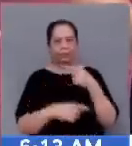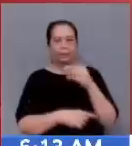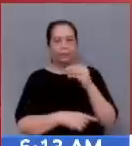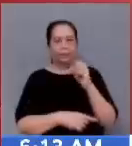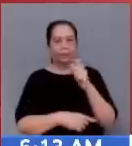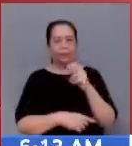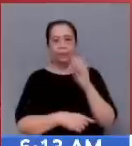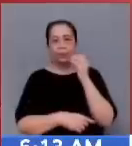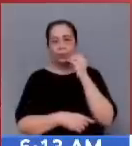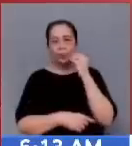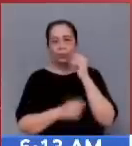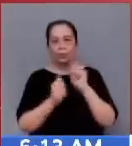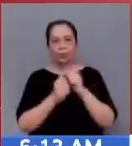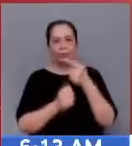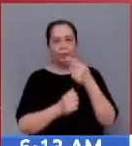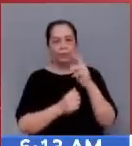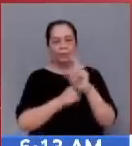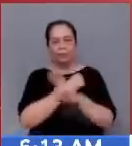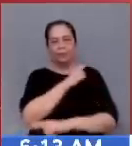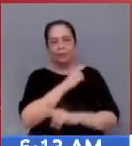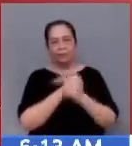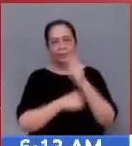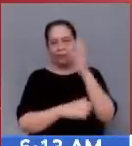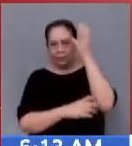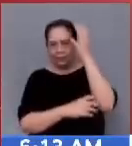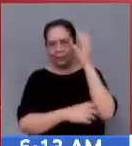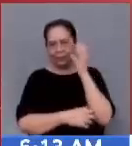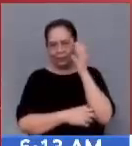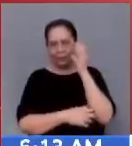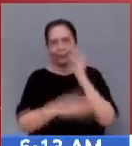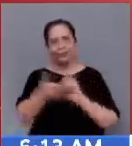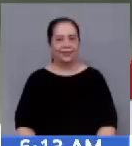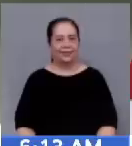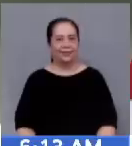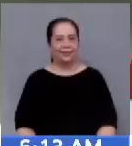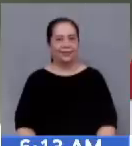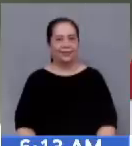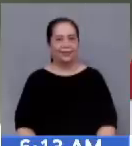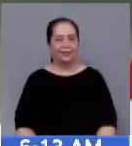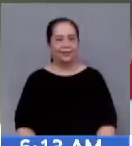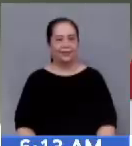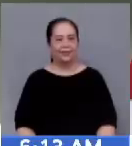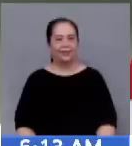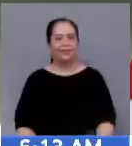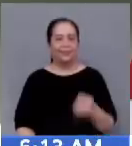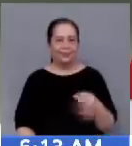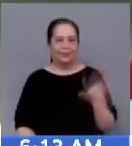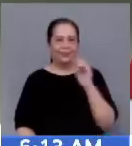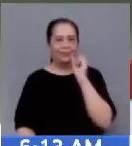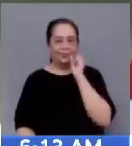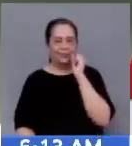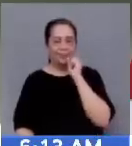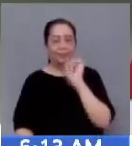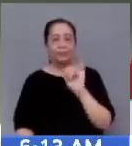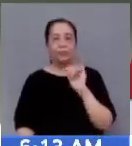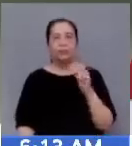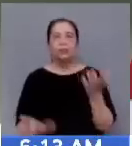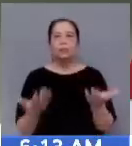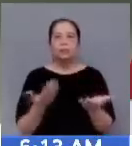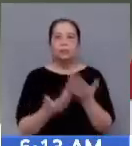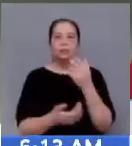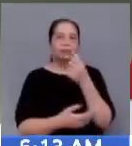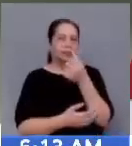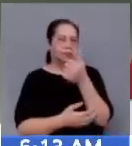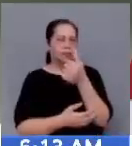with GMA Regional TV na si Cyril Chavez. Cyril, good morning! Good morning, Susan. Umabot na nga sa 10 ang kaso